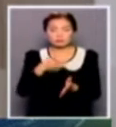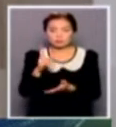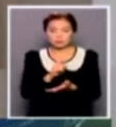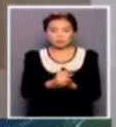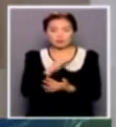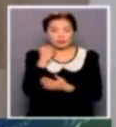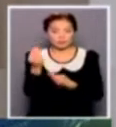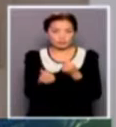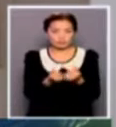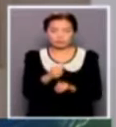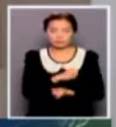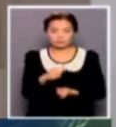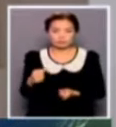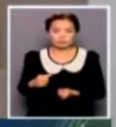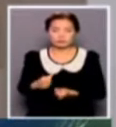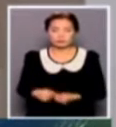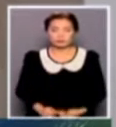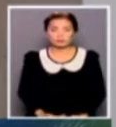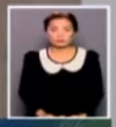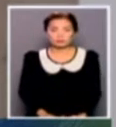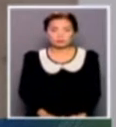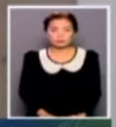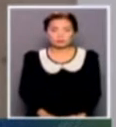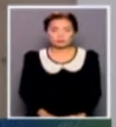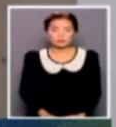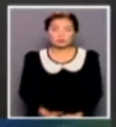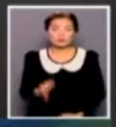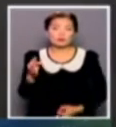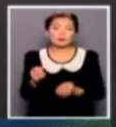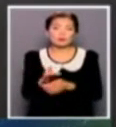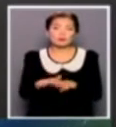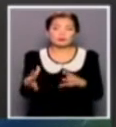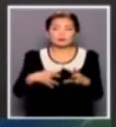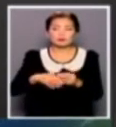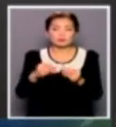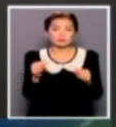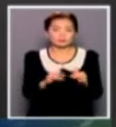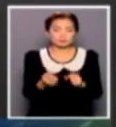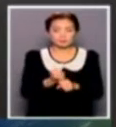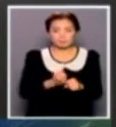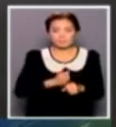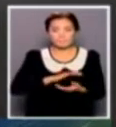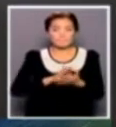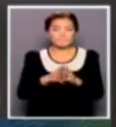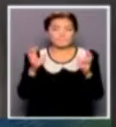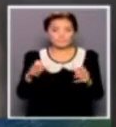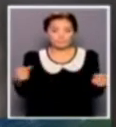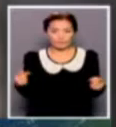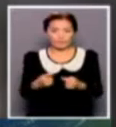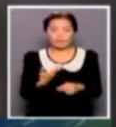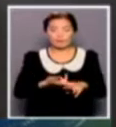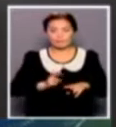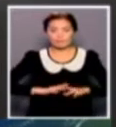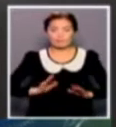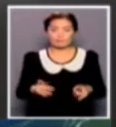должники не хотят по доброй воле выплачивать положенные алименты. Судебный исполнитель все свои действия проводит согласно закону, хотя и в